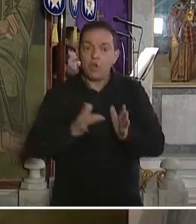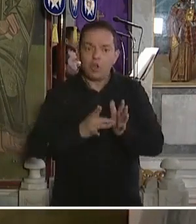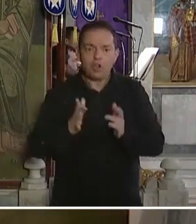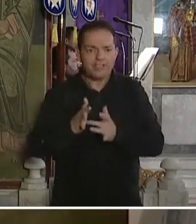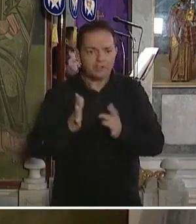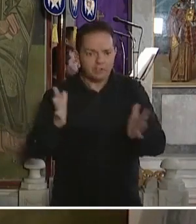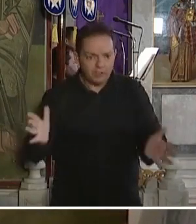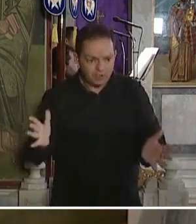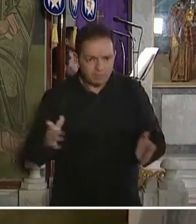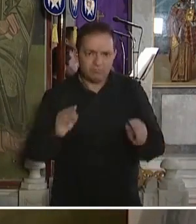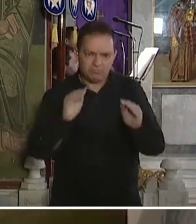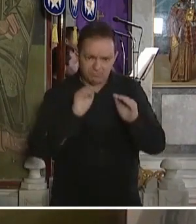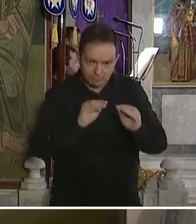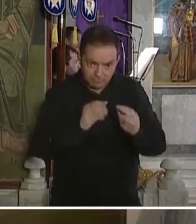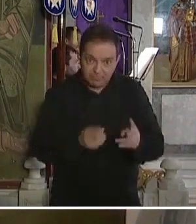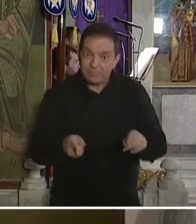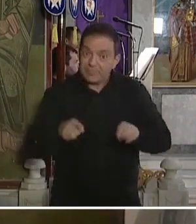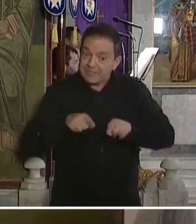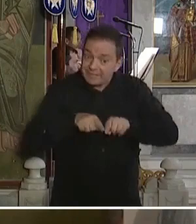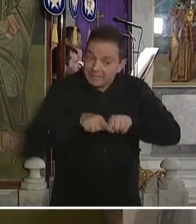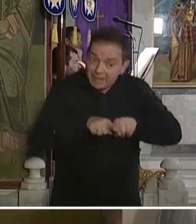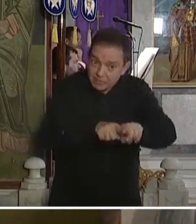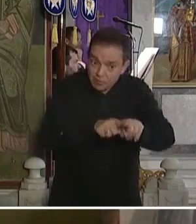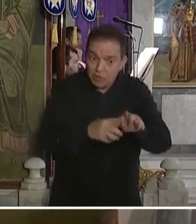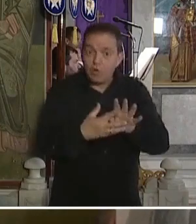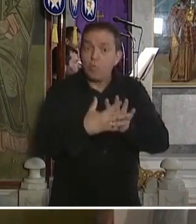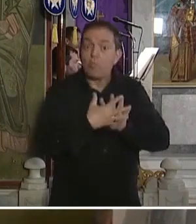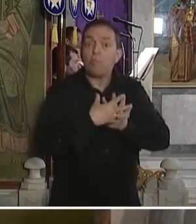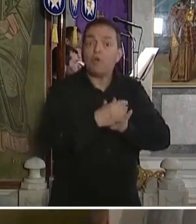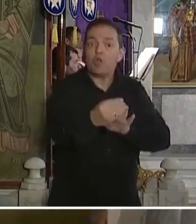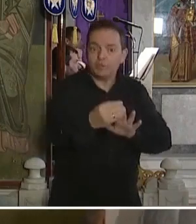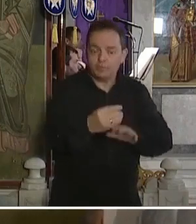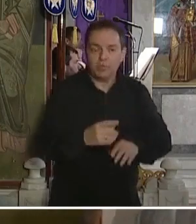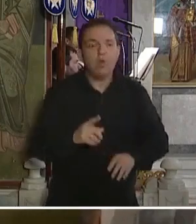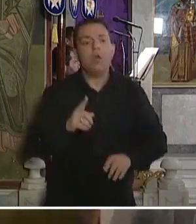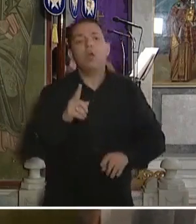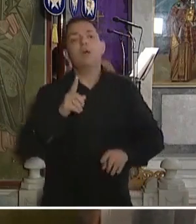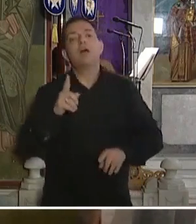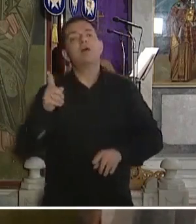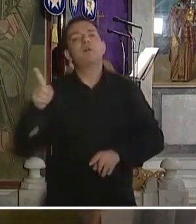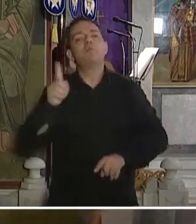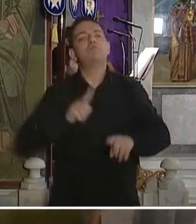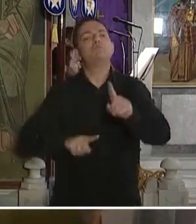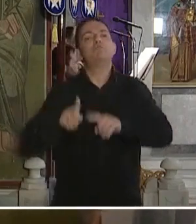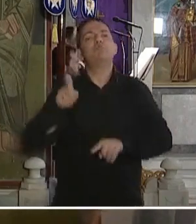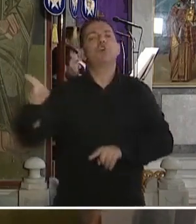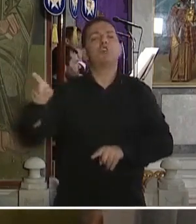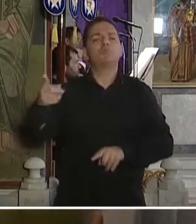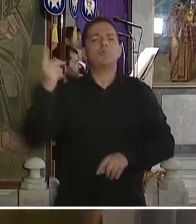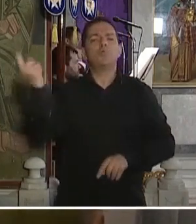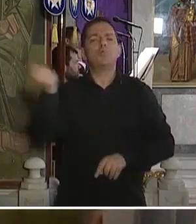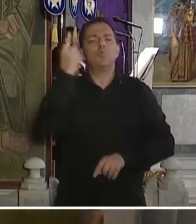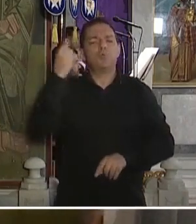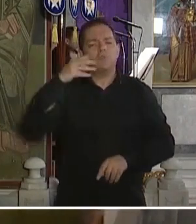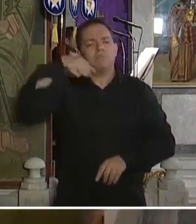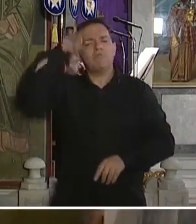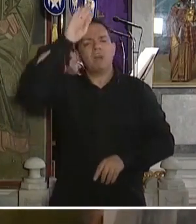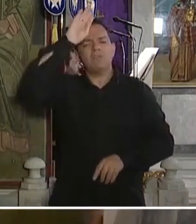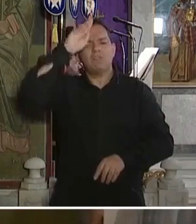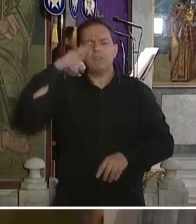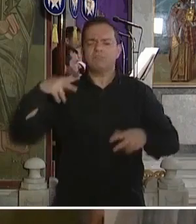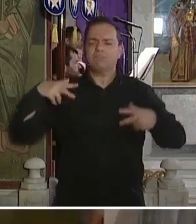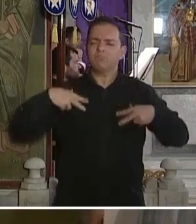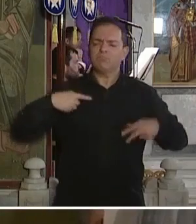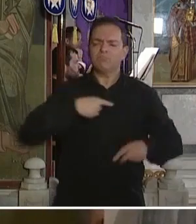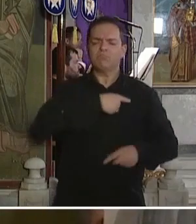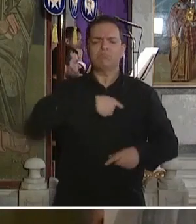πρότυπο. Τους είπε ότι αυτοί οι οποίοι κατεξουσιάζουν, οι άρχοντες δηλαδή,